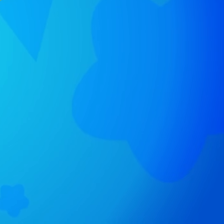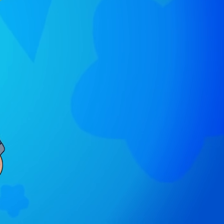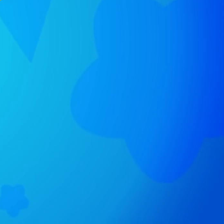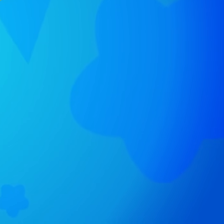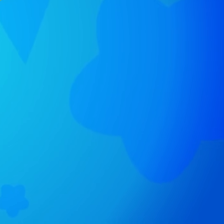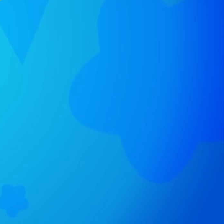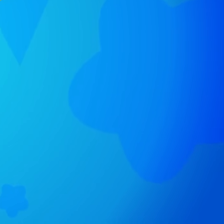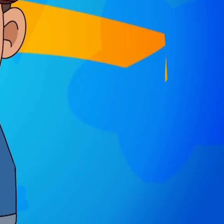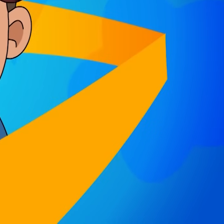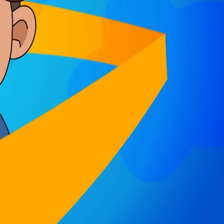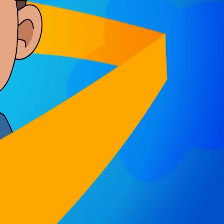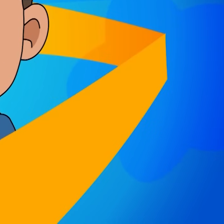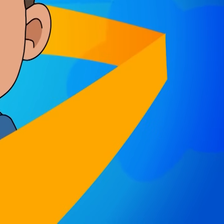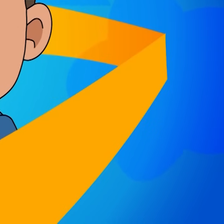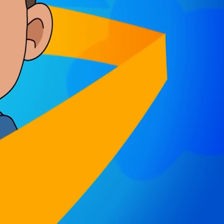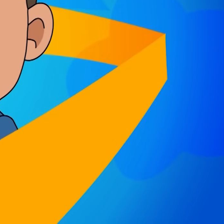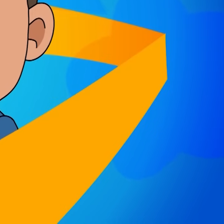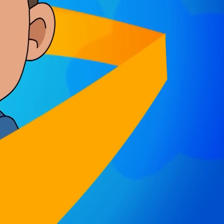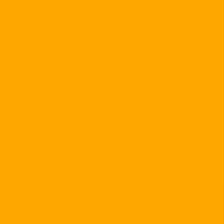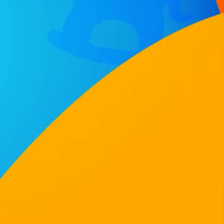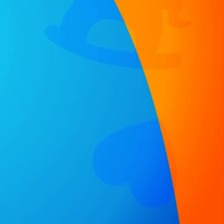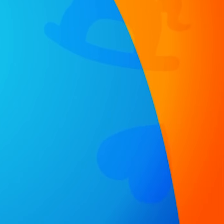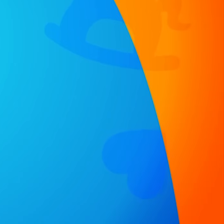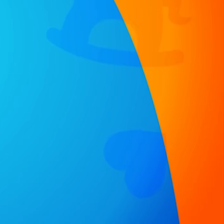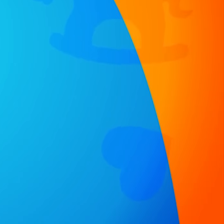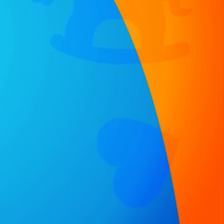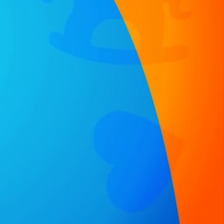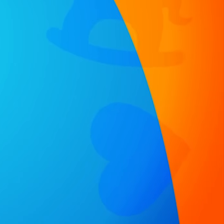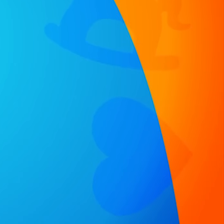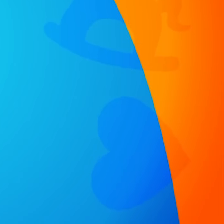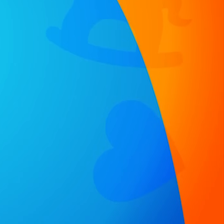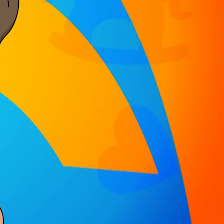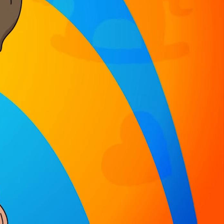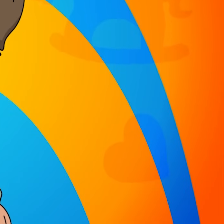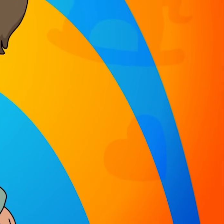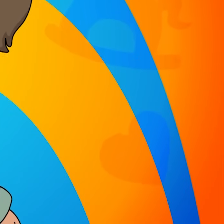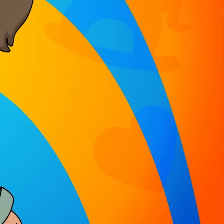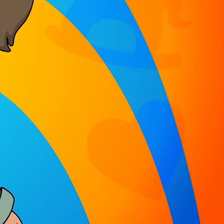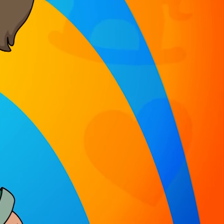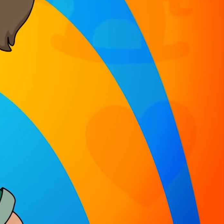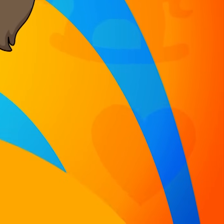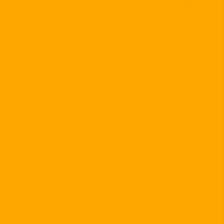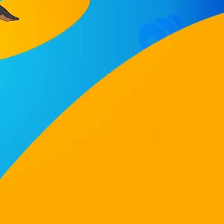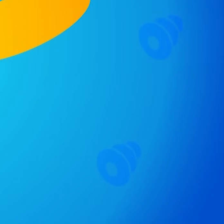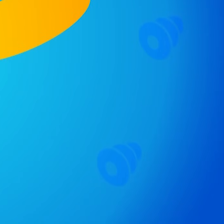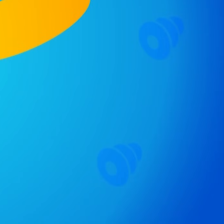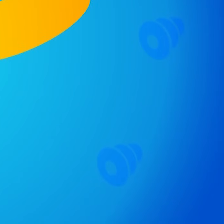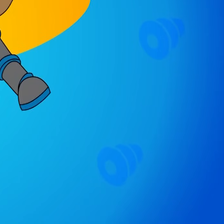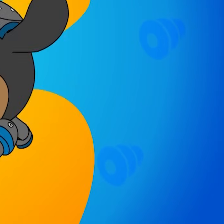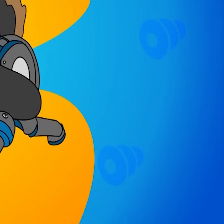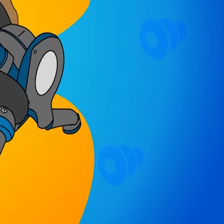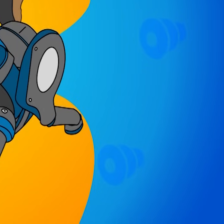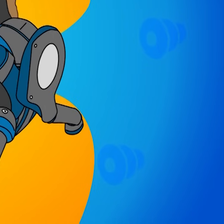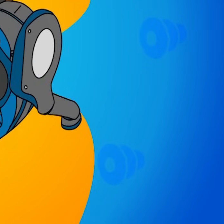Сэрэглэн хөгжөлтэй Мөнх Мөнх Тунх хайр татам даруухан Тунх Мөнх Тунх марцан